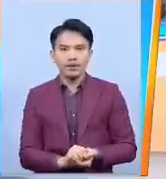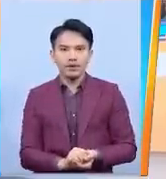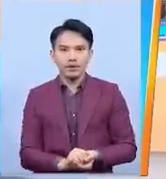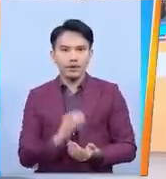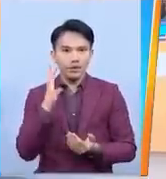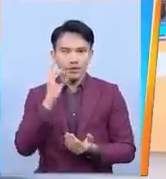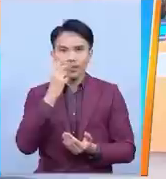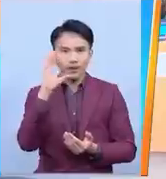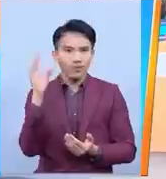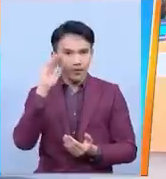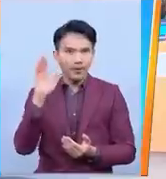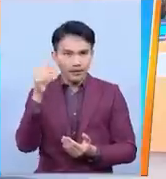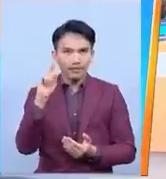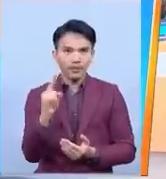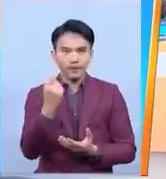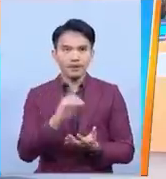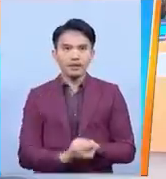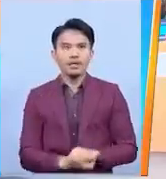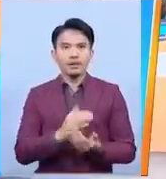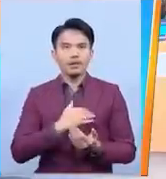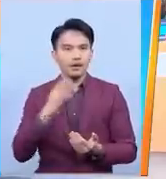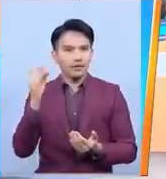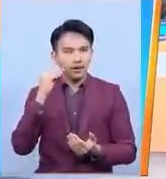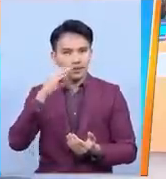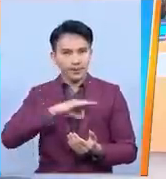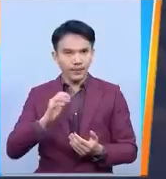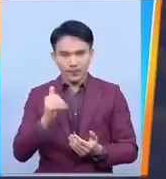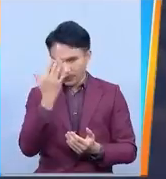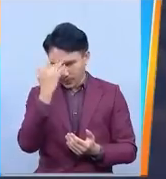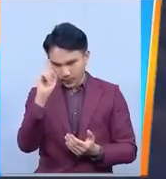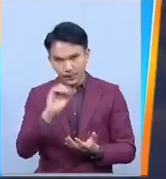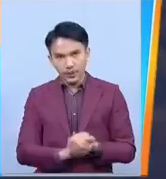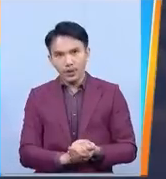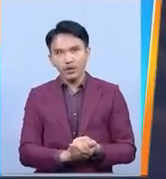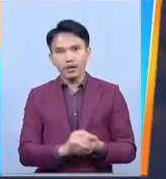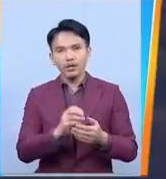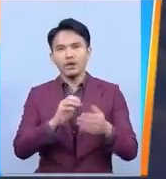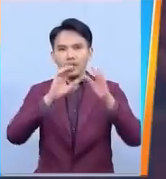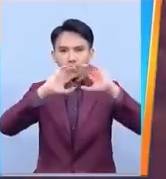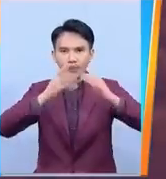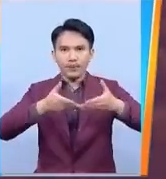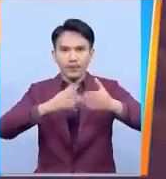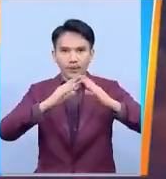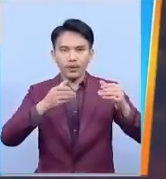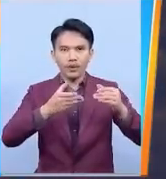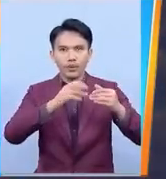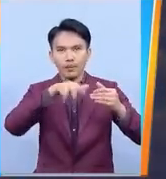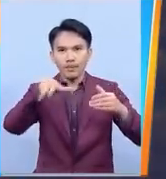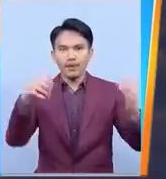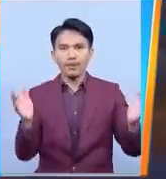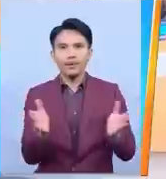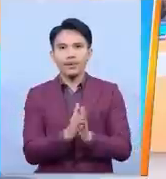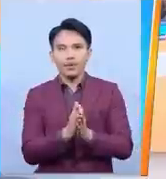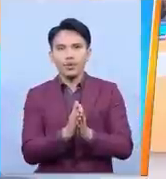เดี๋ยวพรุ่งนี้ให้ฟังเสียงของคุณสุวิทย์นะคะซึ่งดิฉันเนี่ยฟังแล้วเซอร์ไพรส์มากสูตรในการจัดตั้งรัฐบาลพรรคเพื่อไทยจะรวมกับพรรค